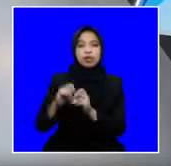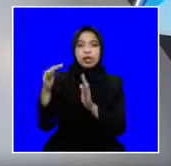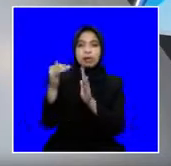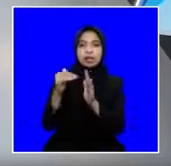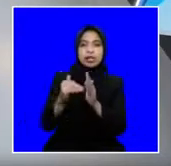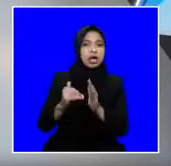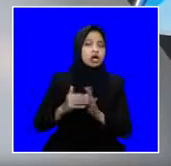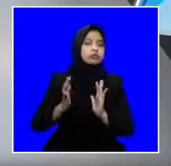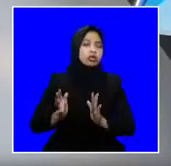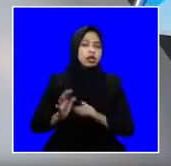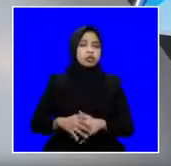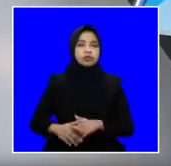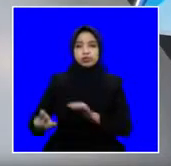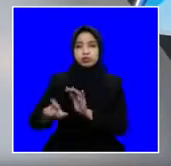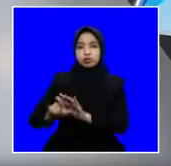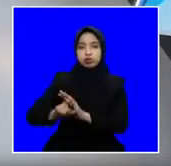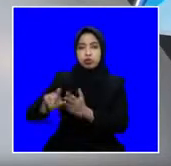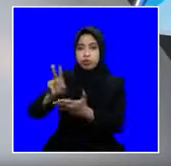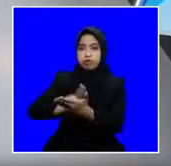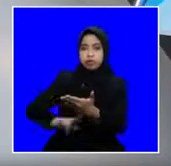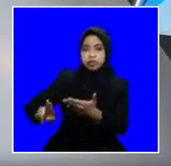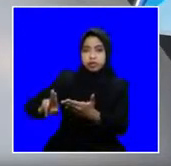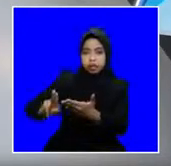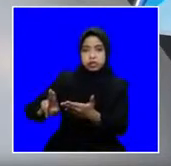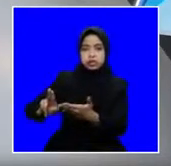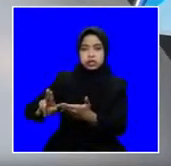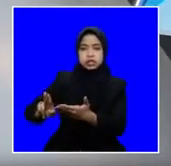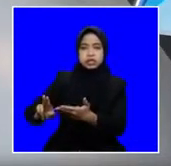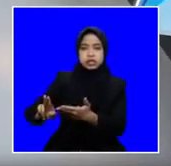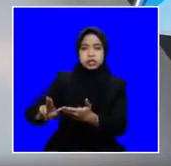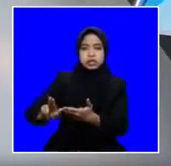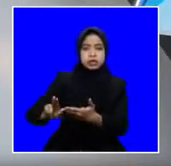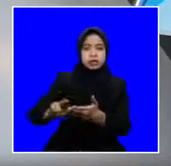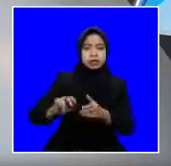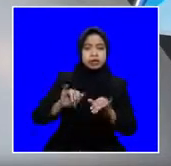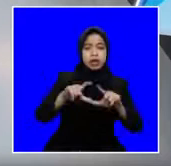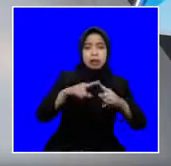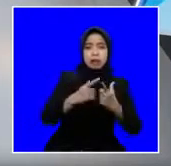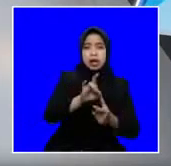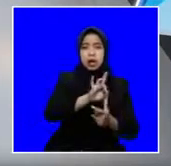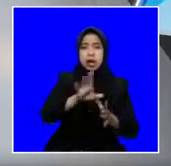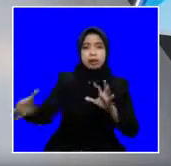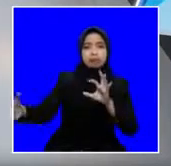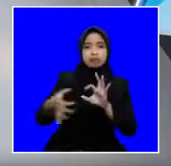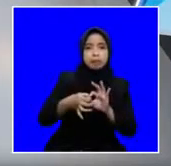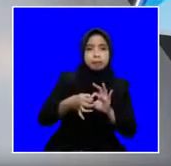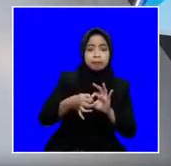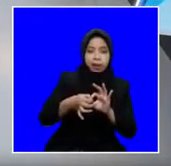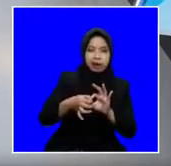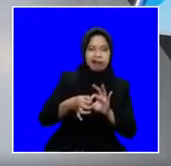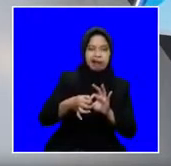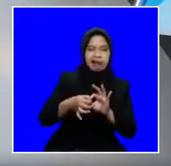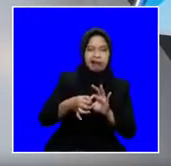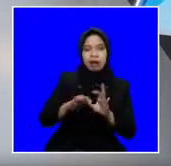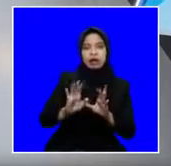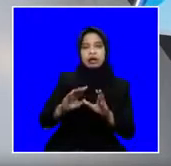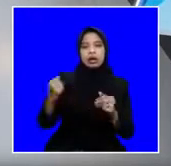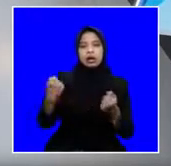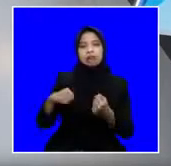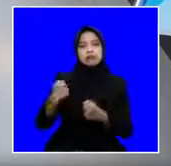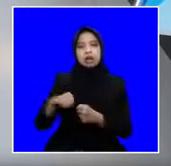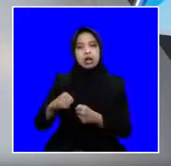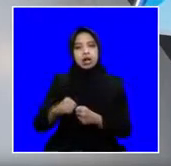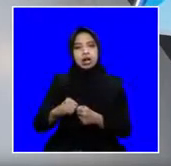Jadi kalau perguruan tinggi itu bisa menggandeng institusi lain membangun endowment, nanti kita akan match, kita